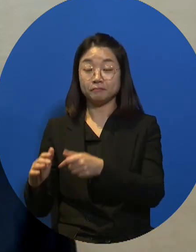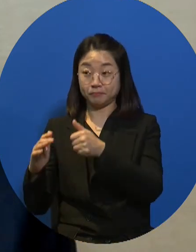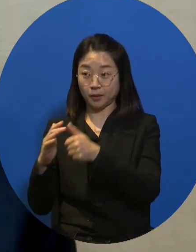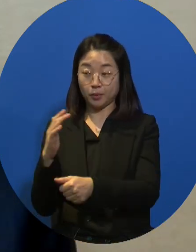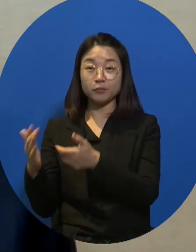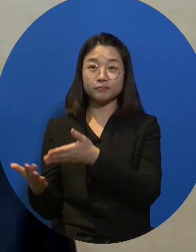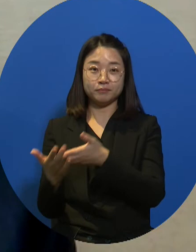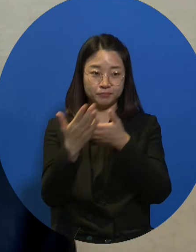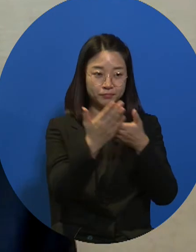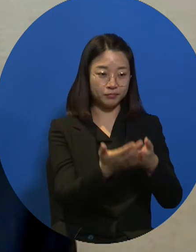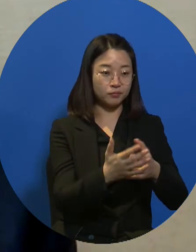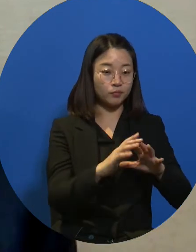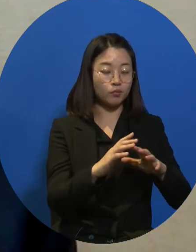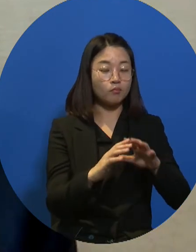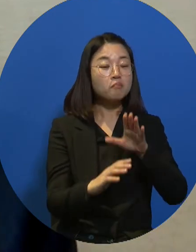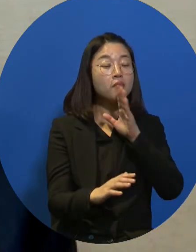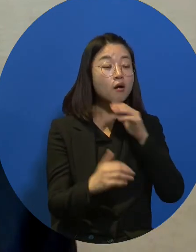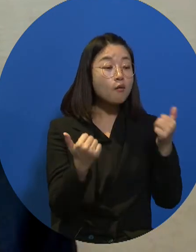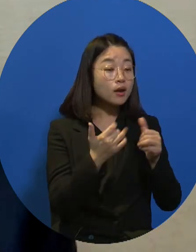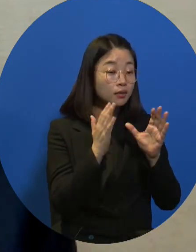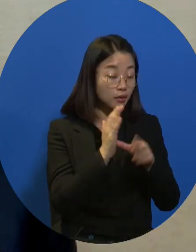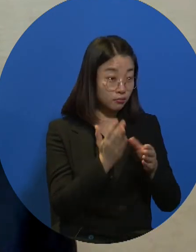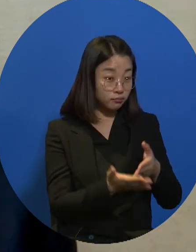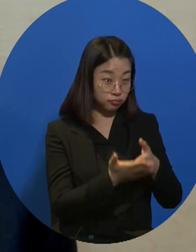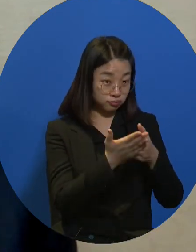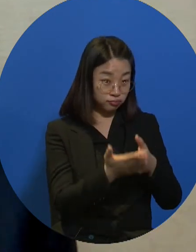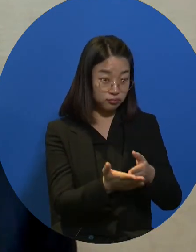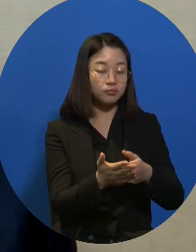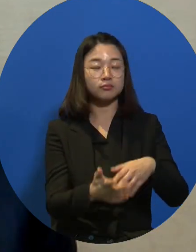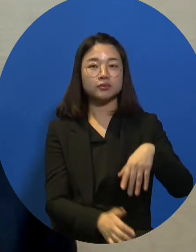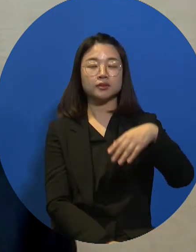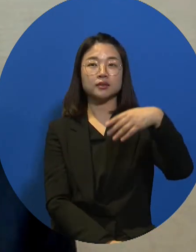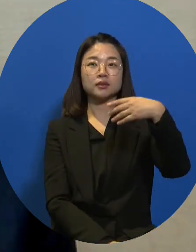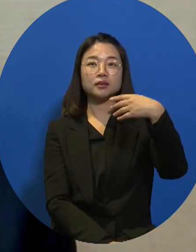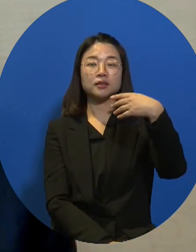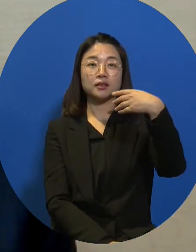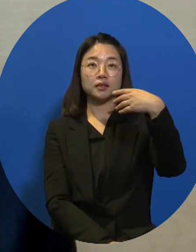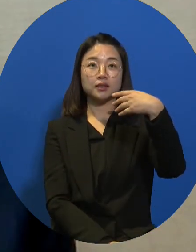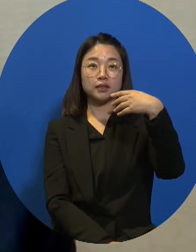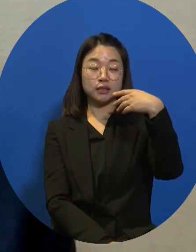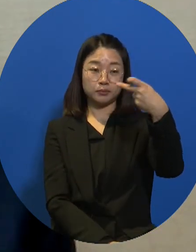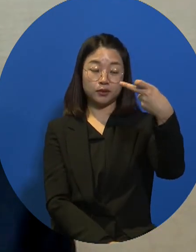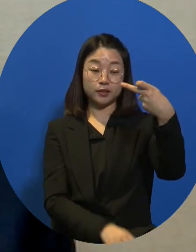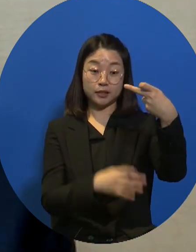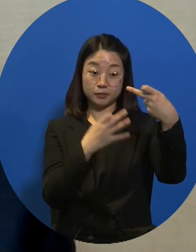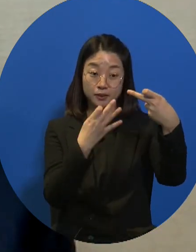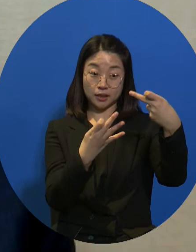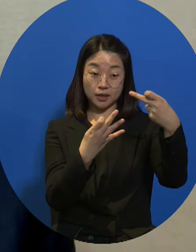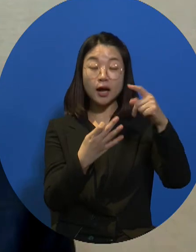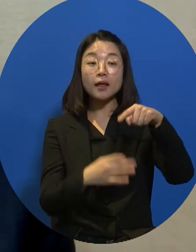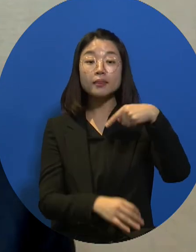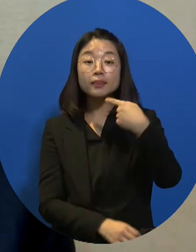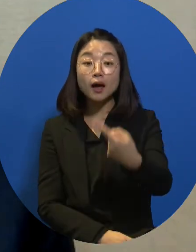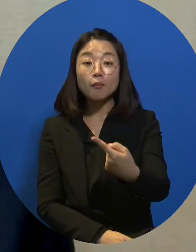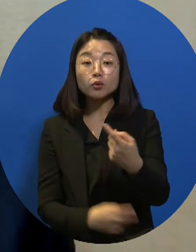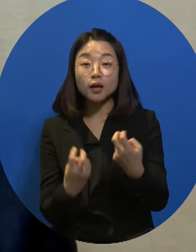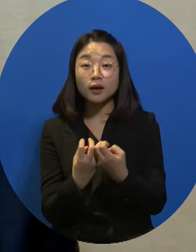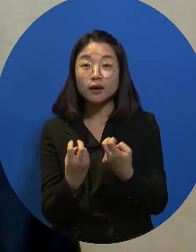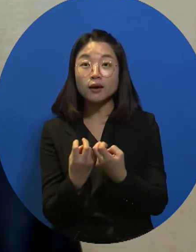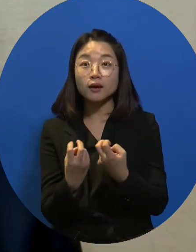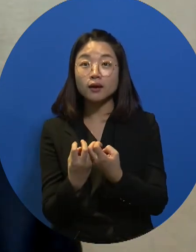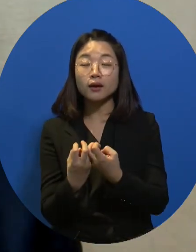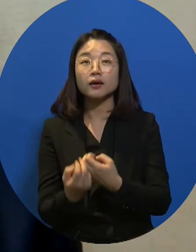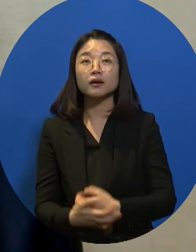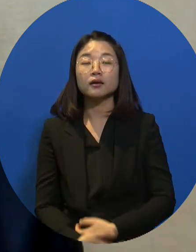본회의를 통과했고 12월 14일에 이게 이제 국무회의에서 통과됐습니다. 그 이후 상황을 보니까